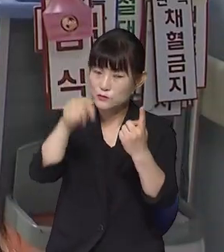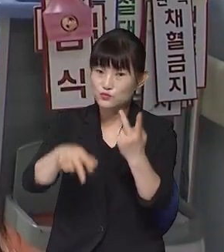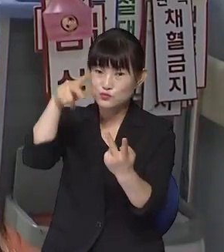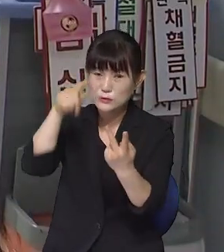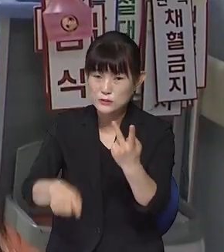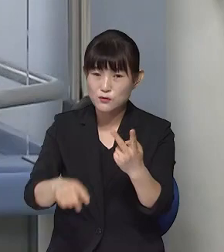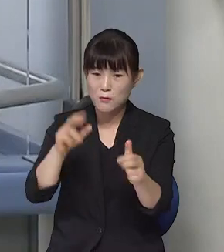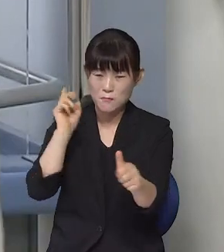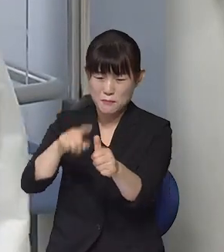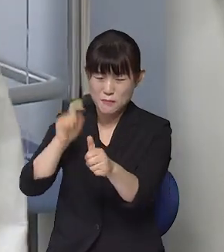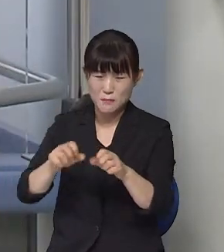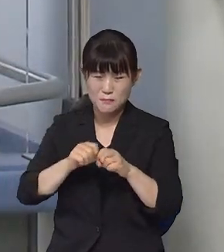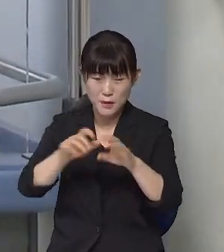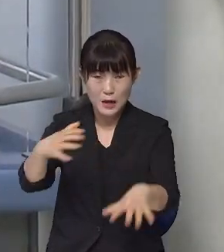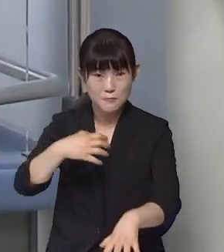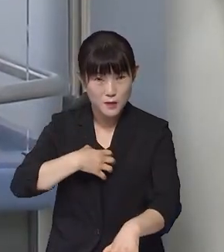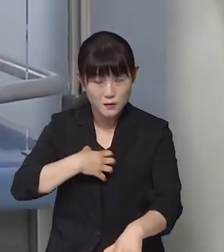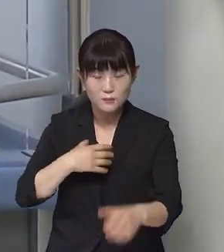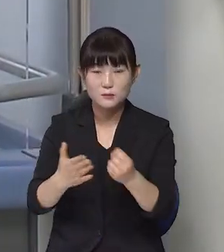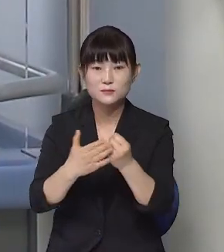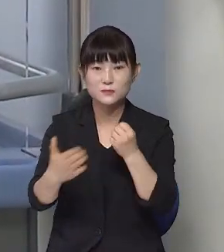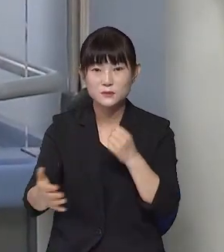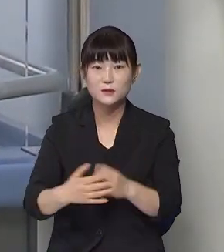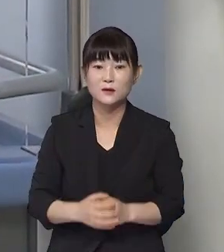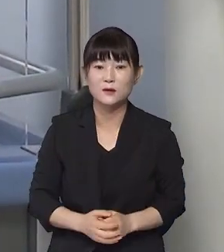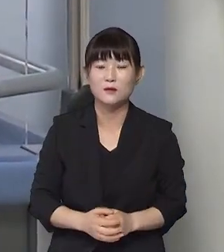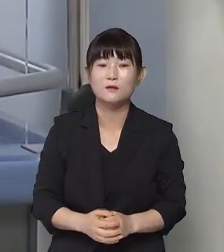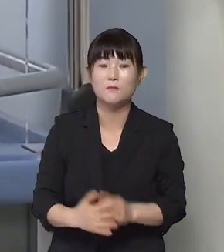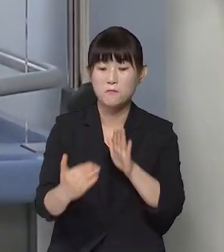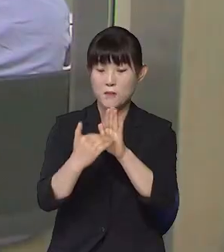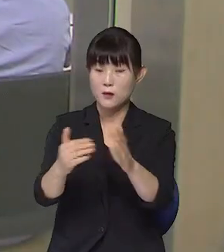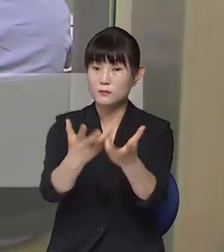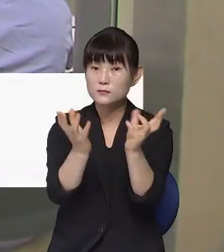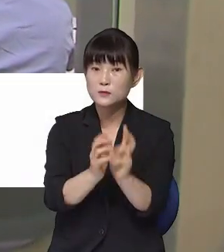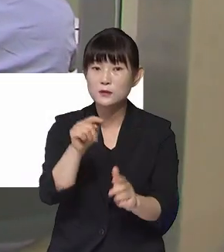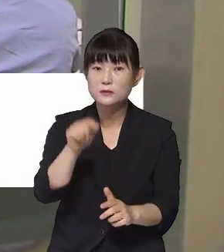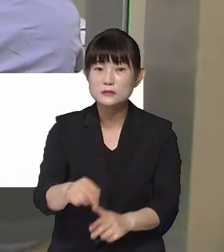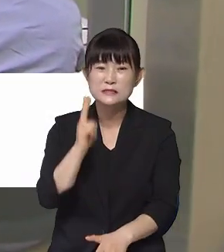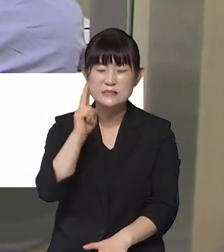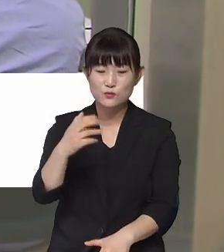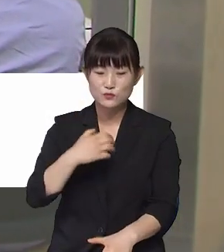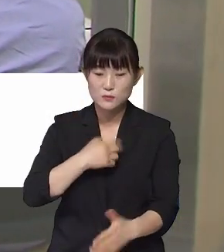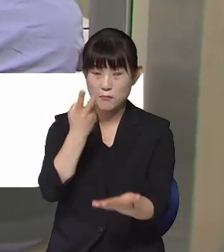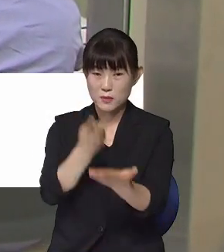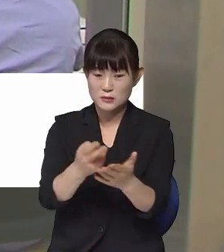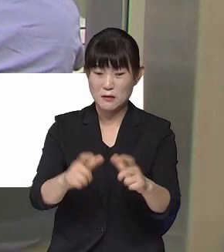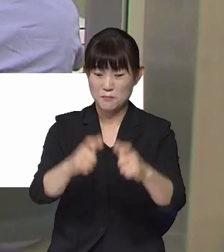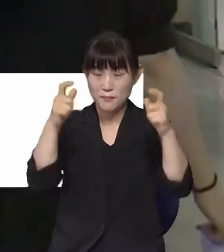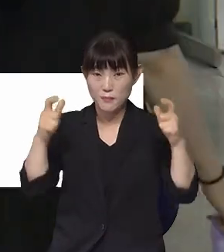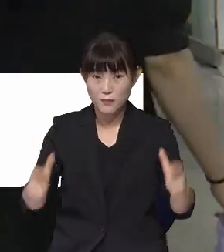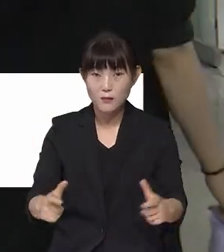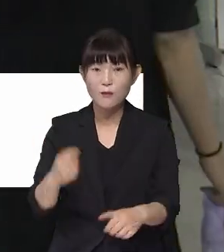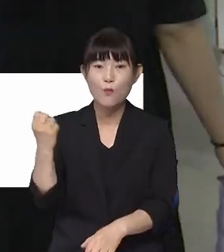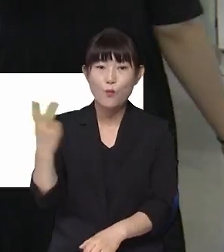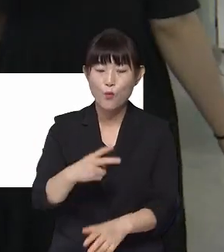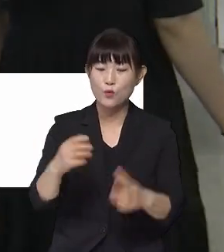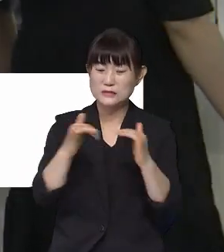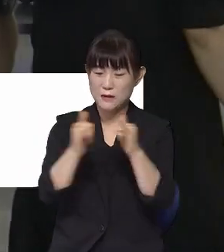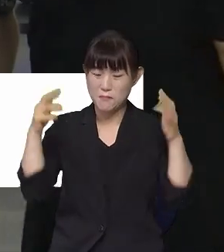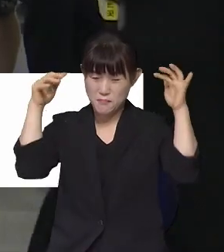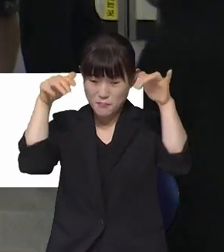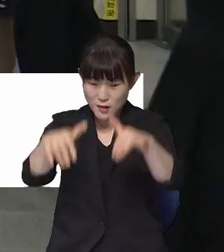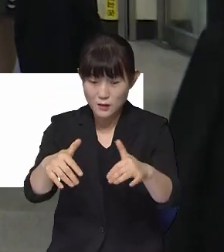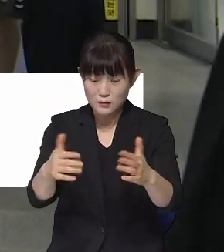유행의 정점이 될 것으로 전망됨에 따라 시도 방역당국은 의 증 증 병상을 확대하는 한편 다중 이용